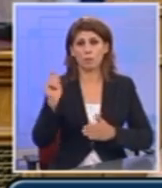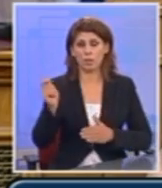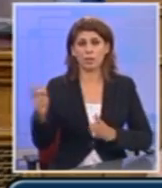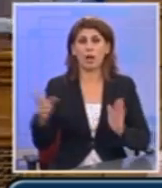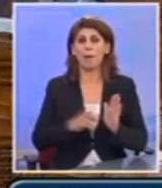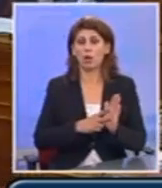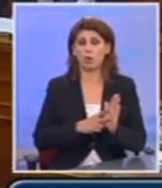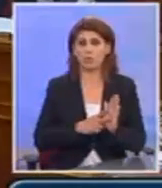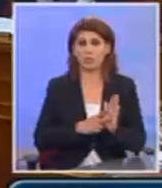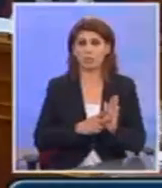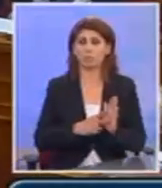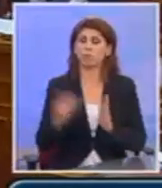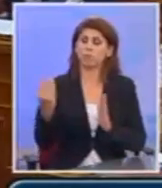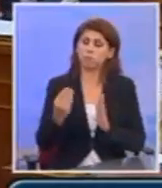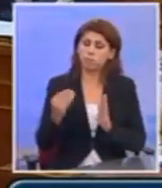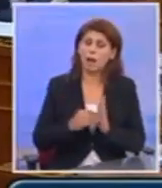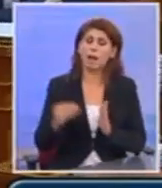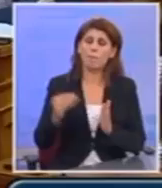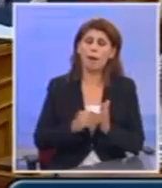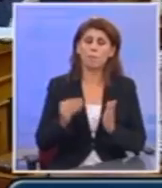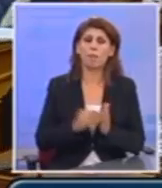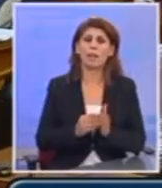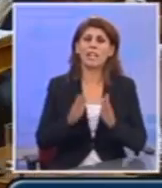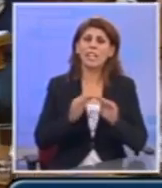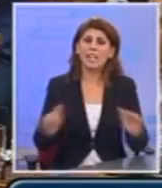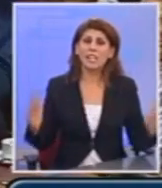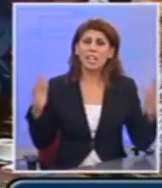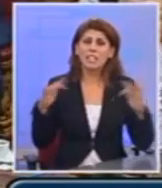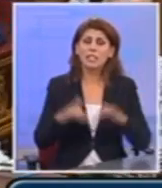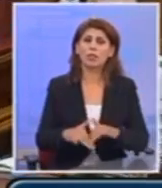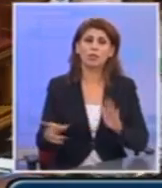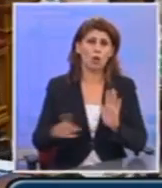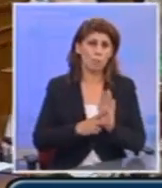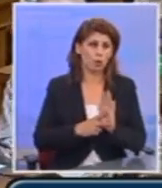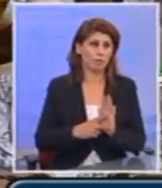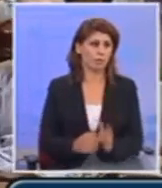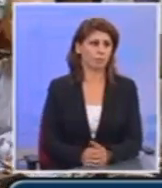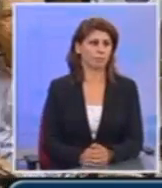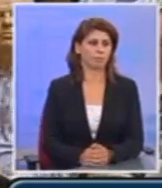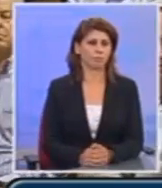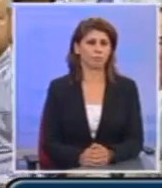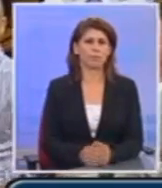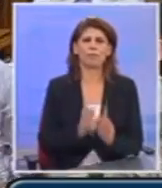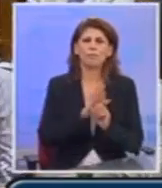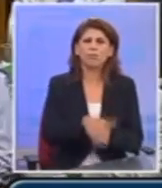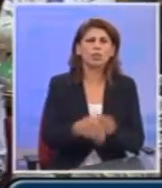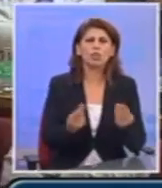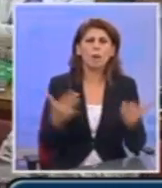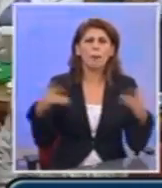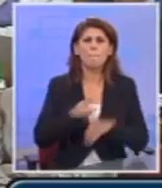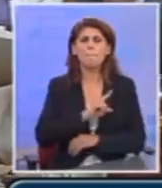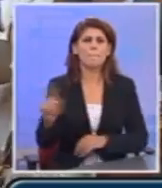απαγόρευσαν επανειλημμένα δημόσιες ειρηνικές συγκεντρώσεις τις κατέστειλαν με χρήση